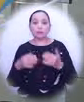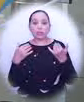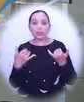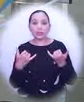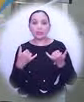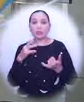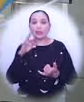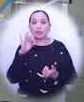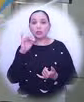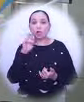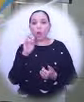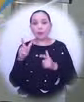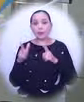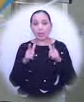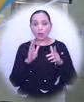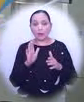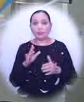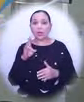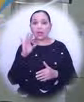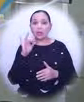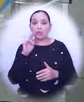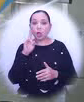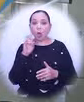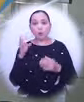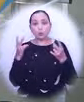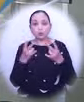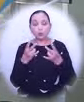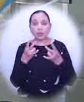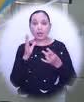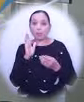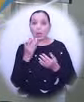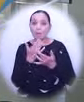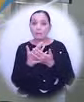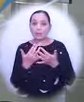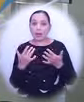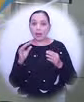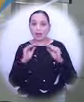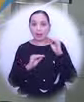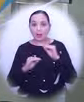Endi niqob tayyorlaymiz. Niqob uchun kerakli masalliqlar: